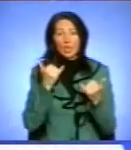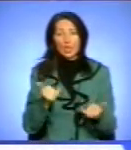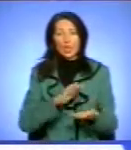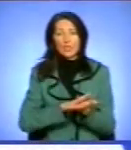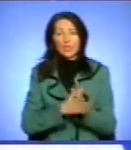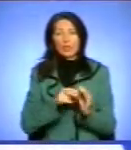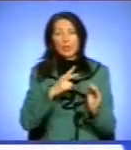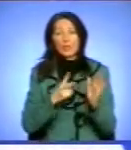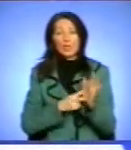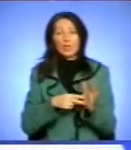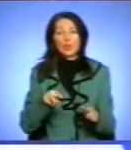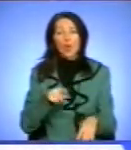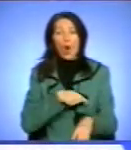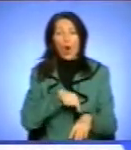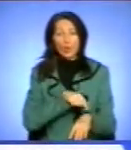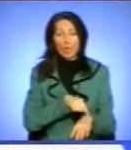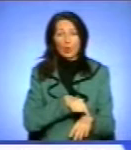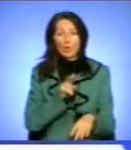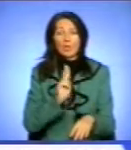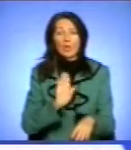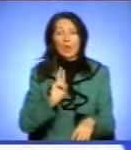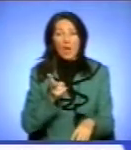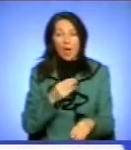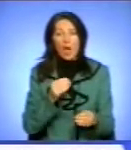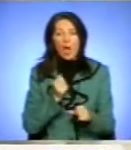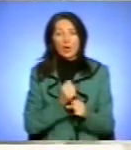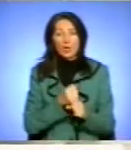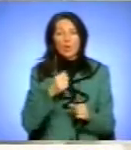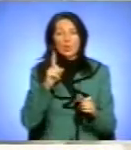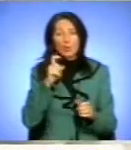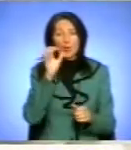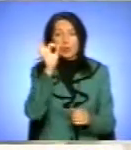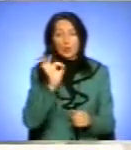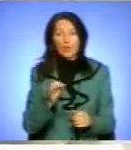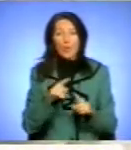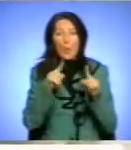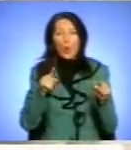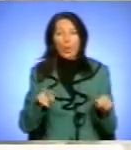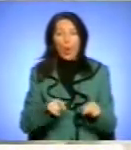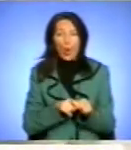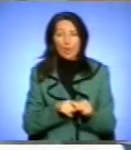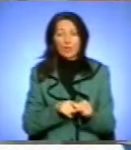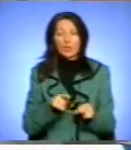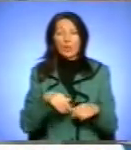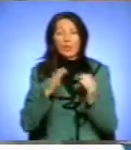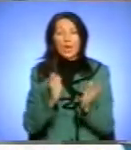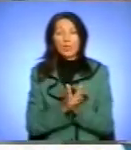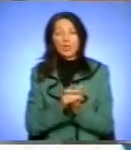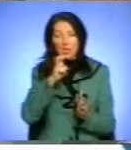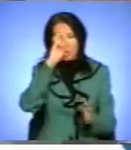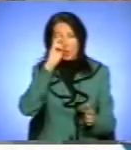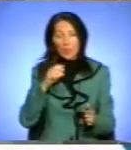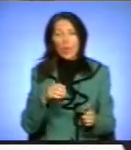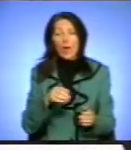на 17 годину у ЦВК уже опрацьовано майже 100% протоколів. По загальнодержавному багатомандатному виборчому округу